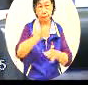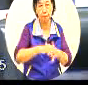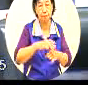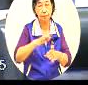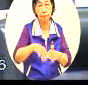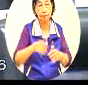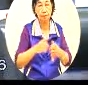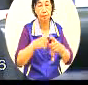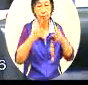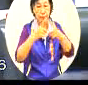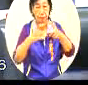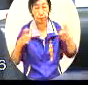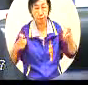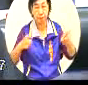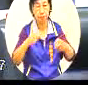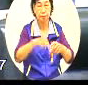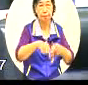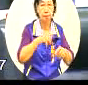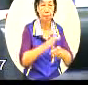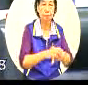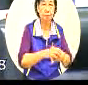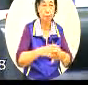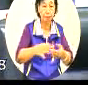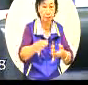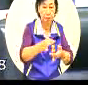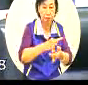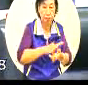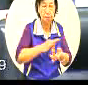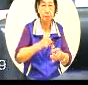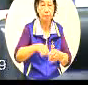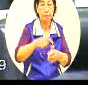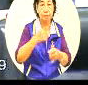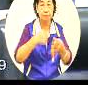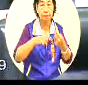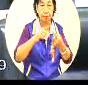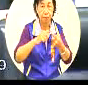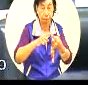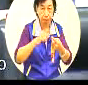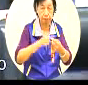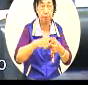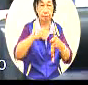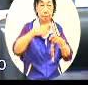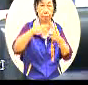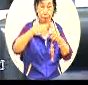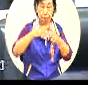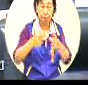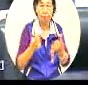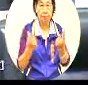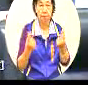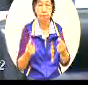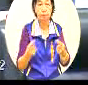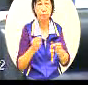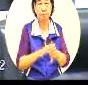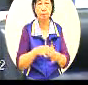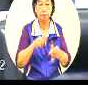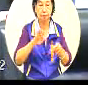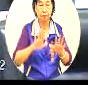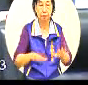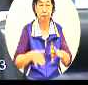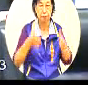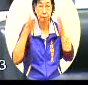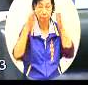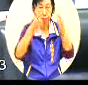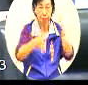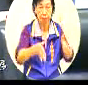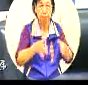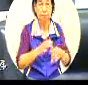费标准，本席认为应该是有一套标准，但是现在面临的一个什么问题，